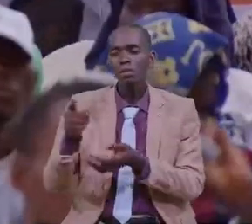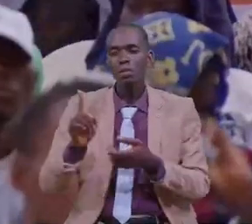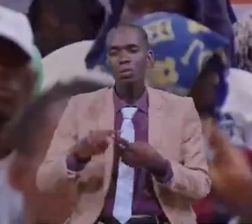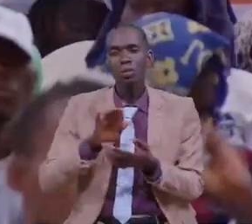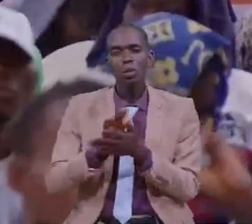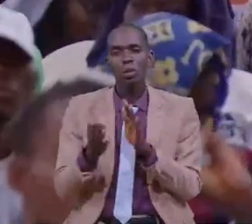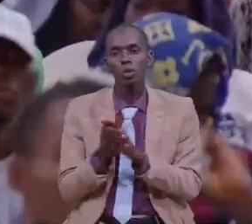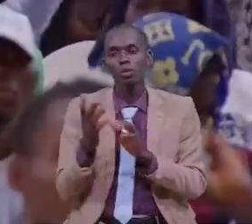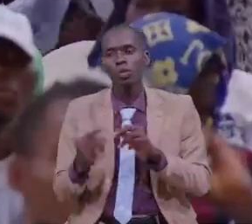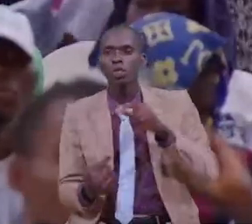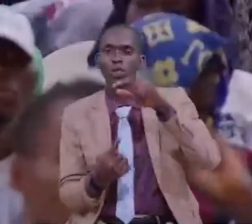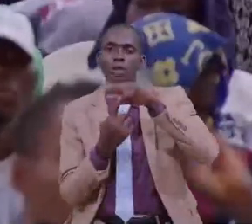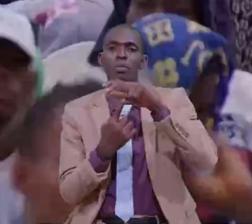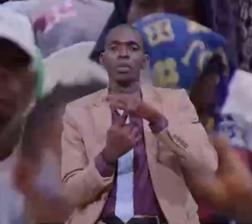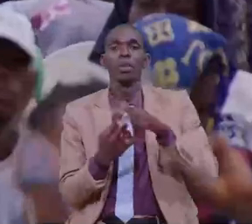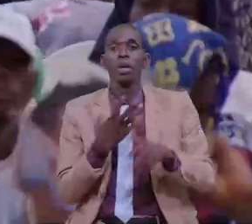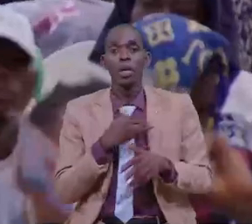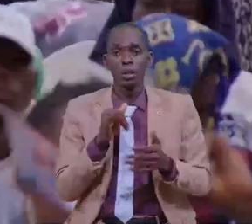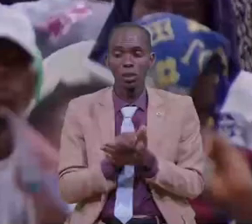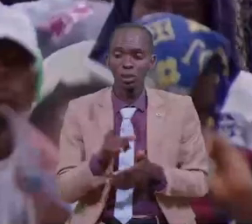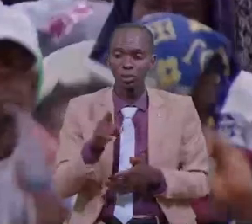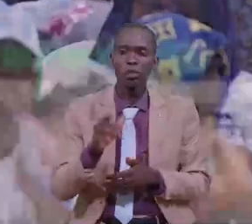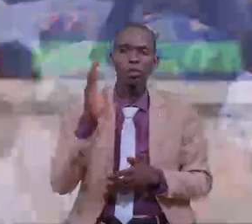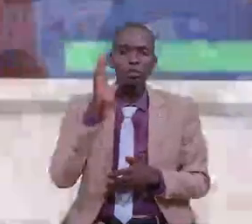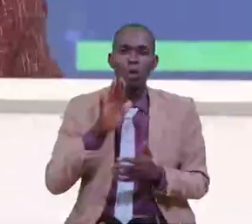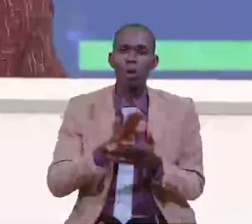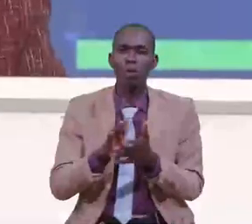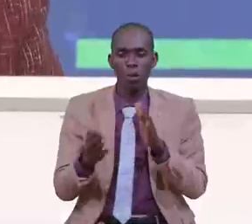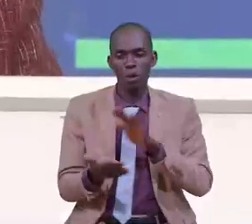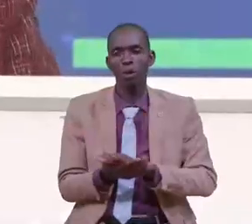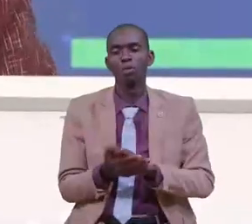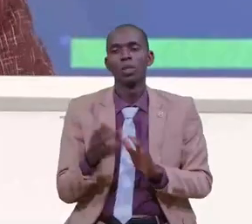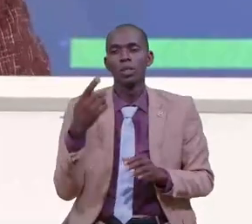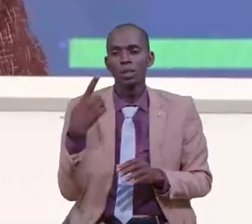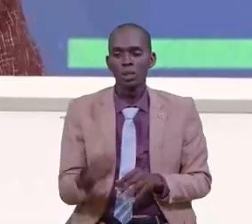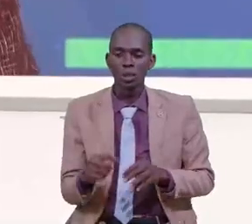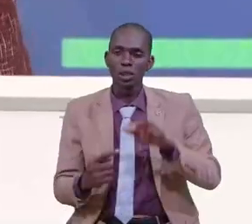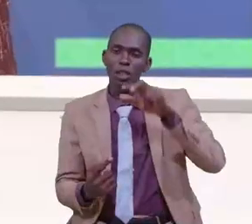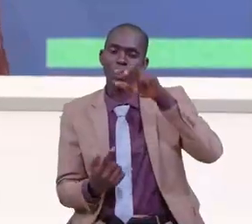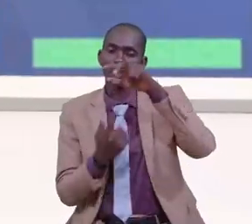Le champion du monde.